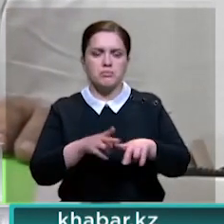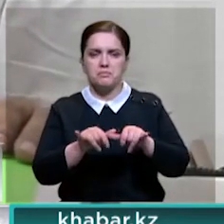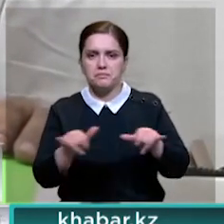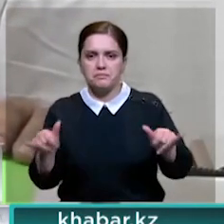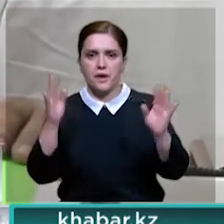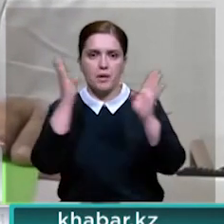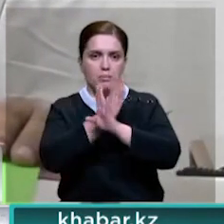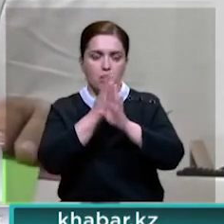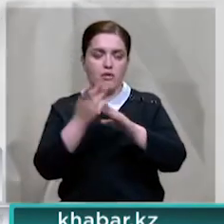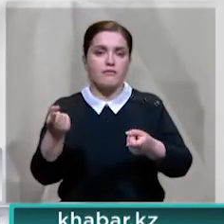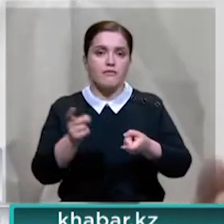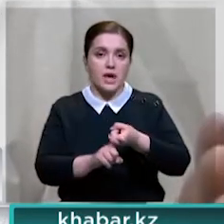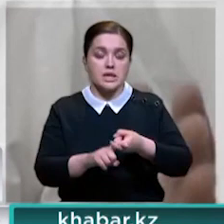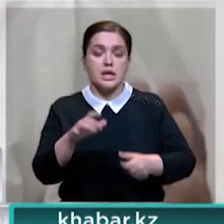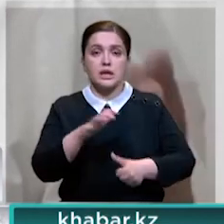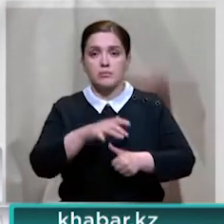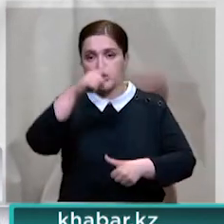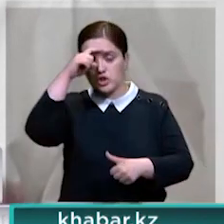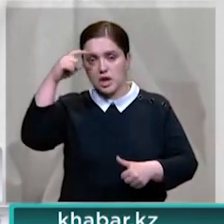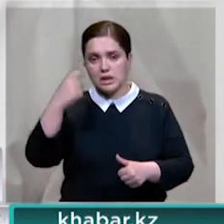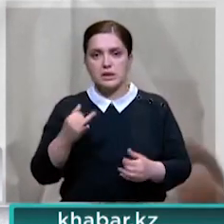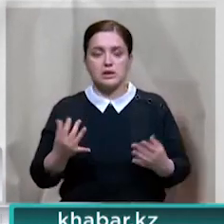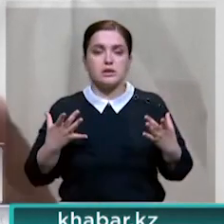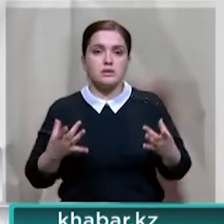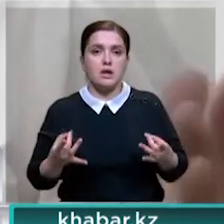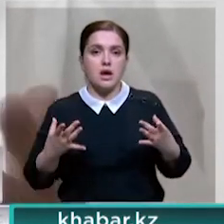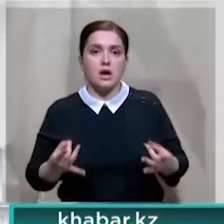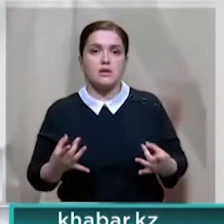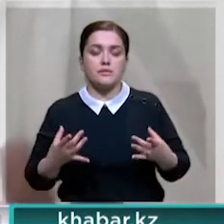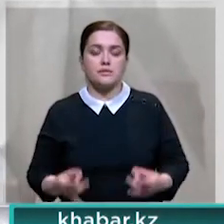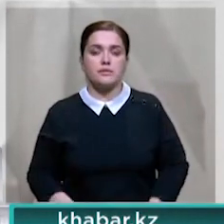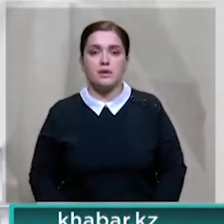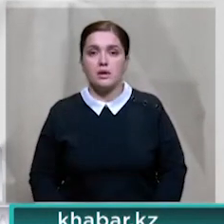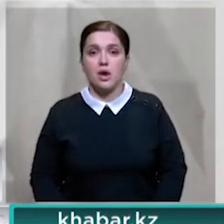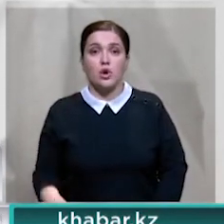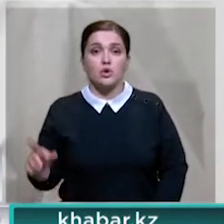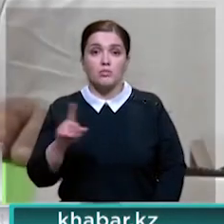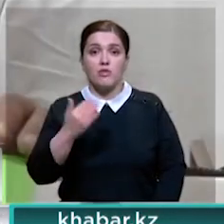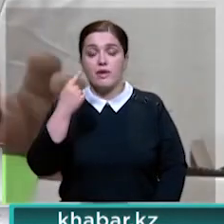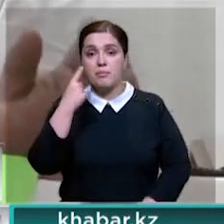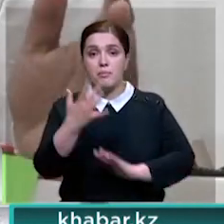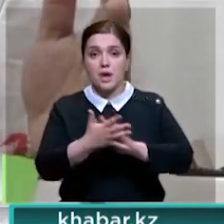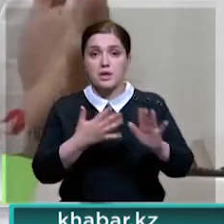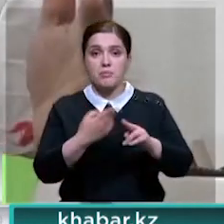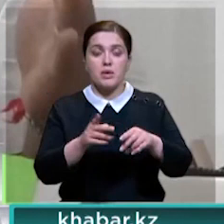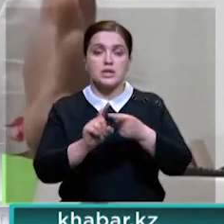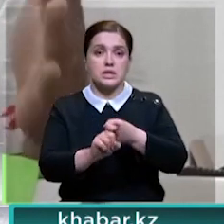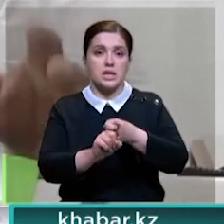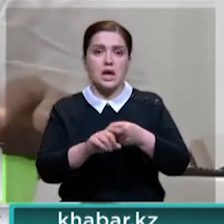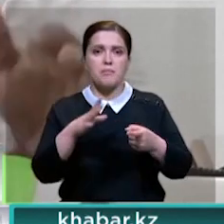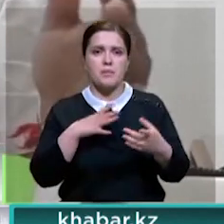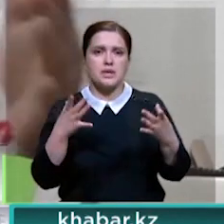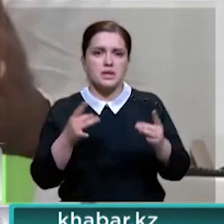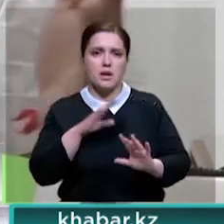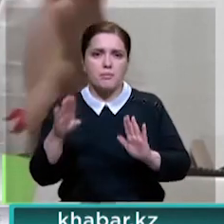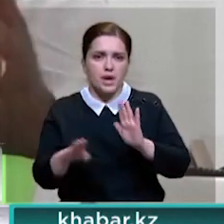распространения этого грибка жара и высокая влажность больше ему ничего не надо чтобы вы понимали ранее вирус зарождался в сырых